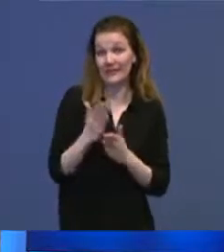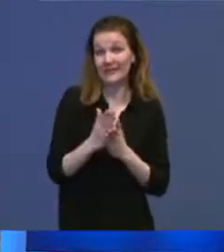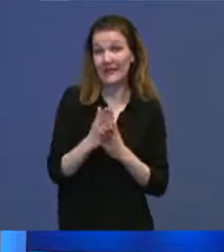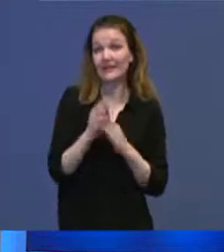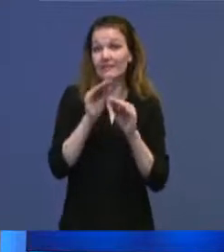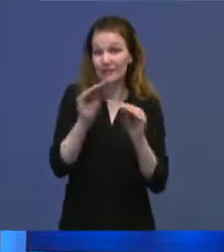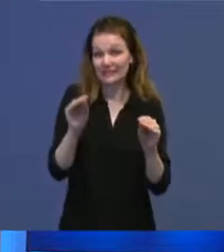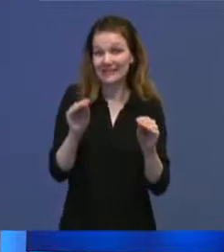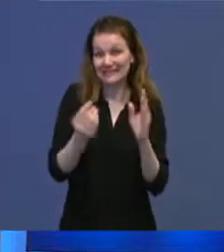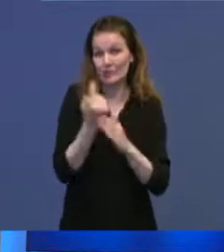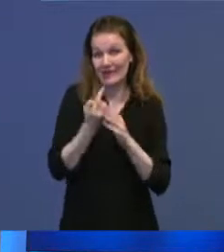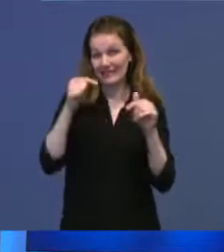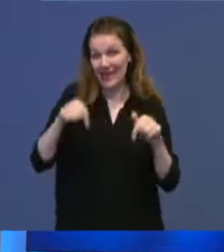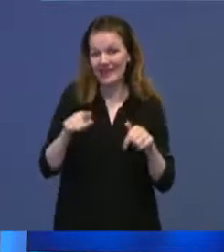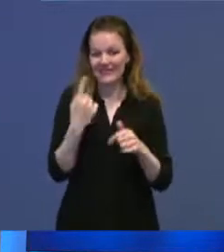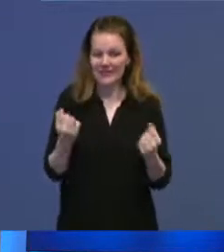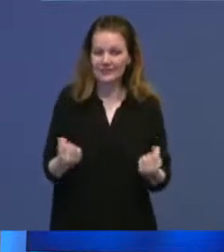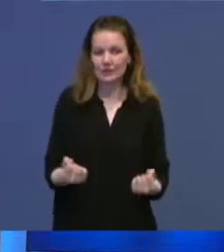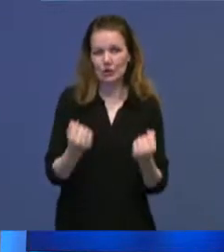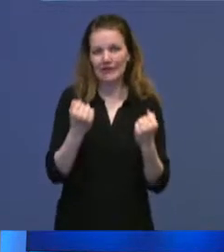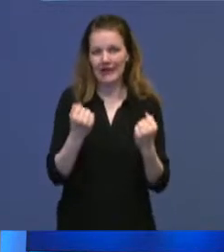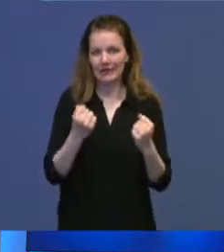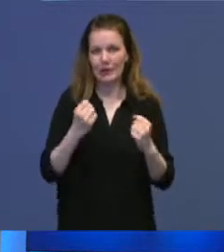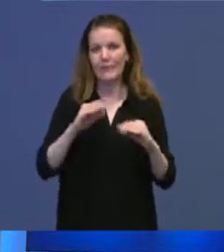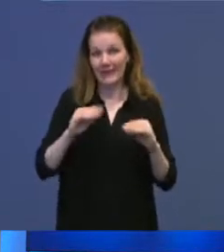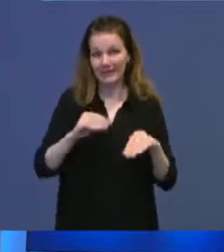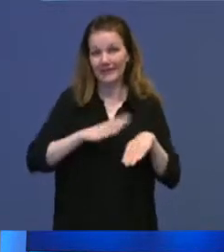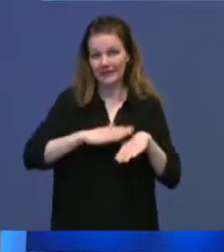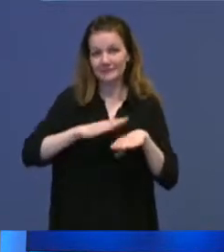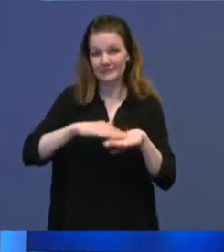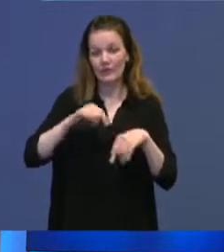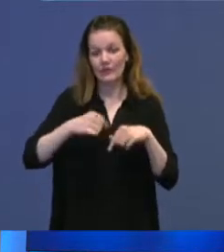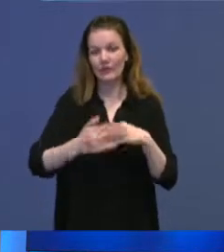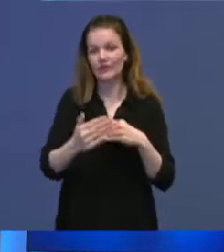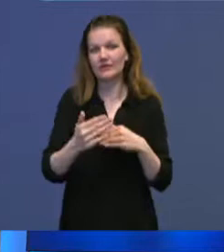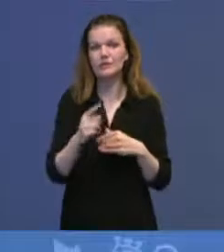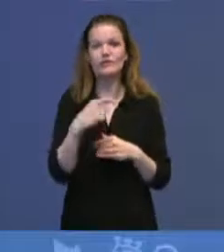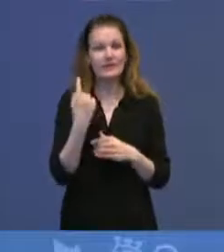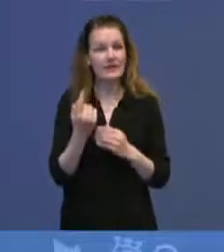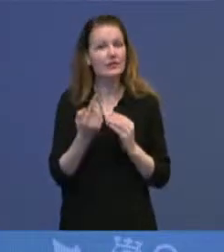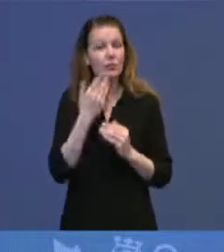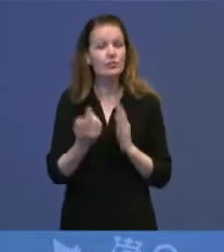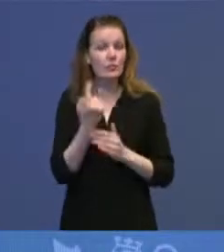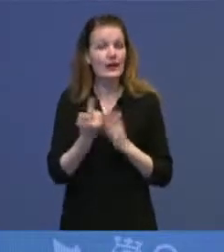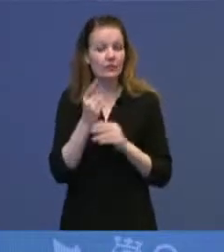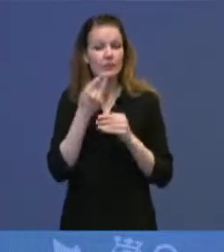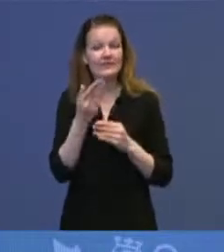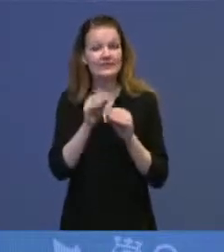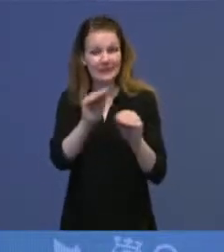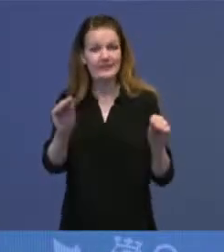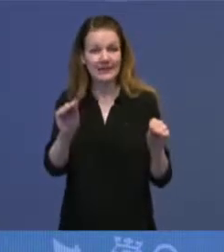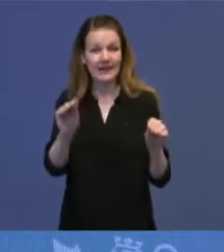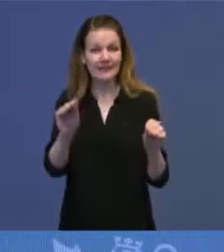styrket. Og da har vi muligheten til å følge med på vind og vær om noe sånt skulle skje, og hvordan Norge eventuelt vil være